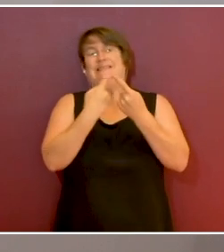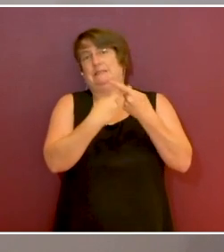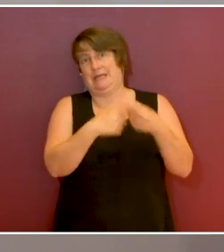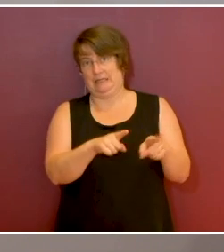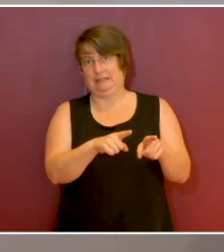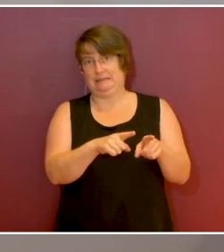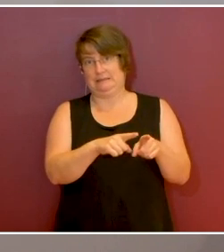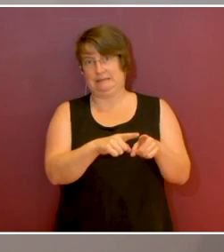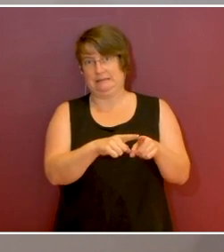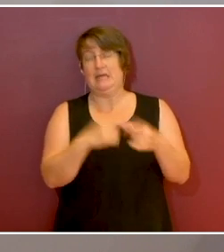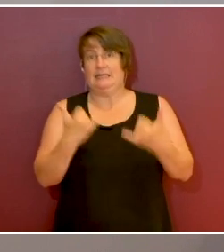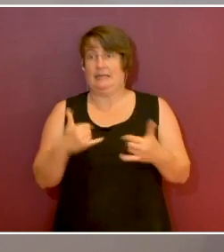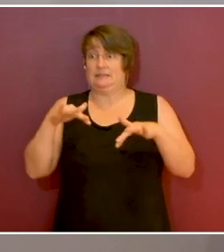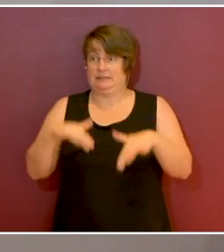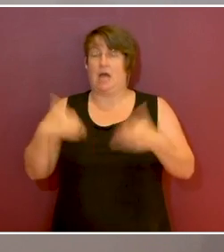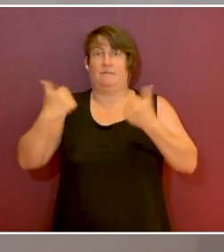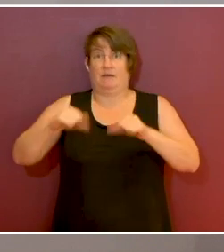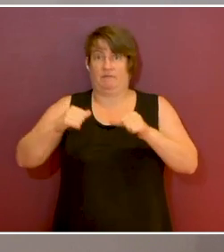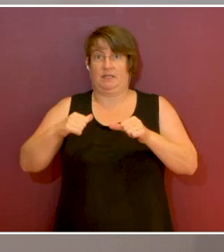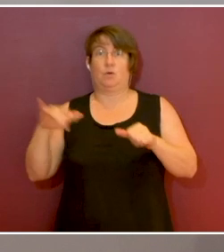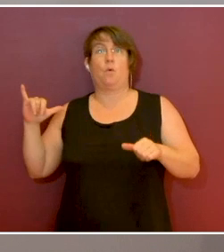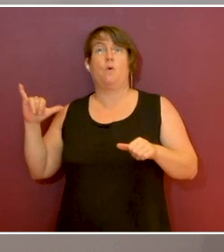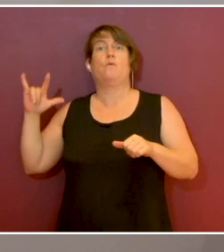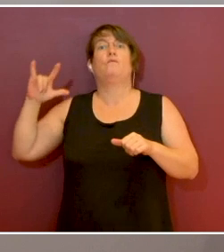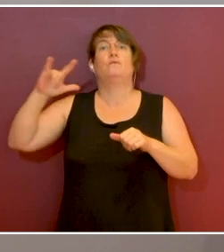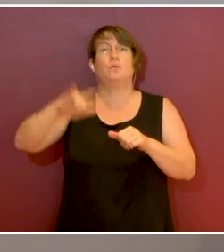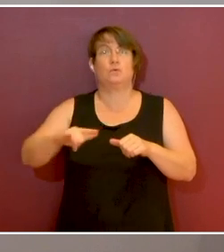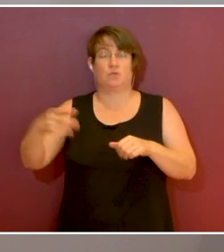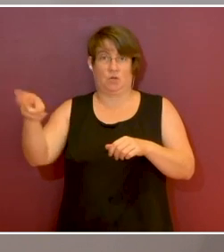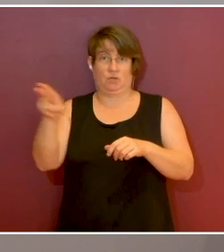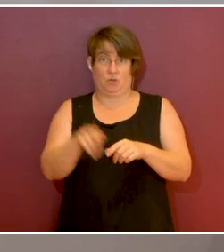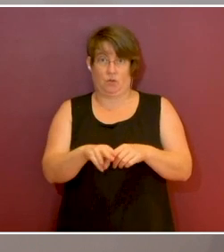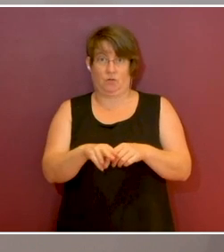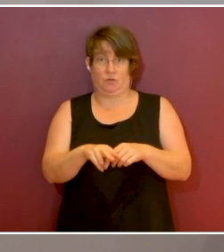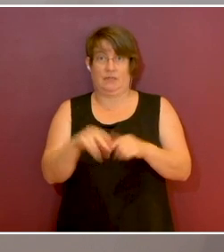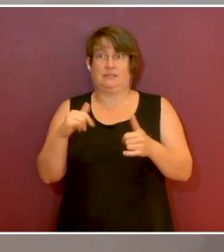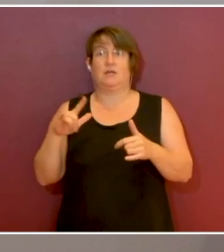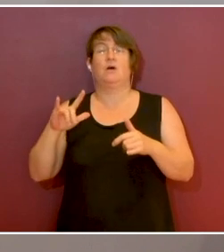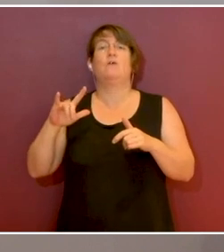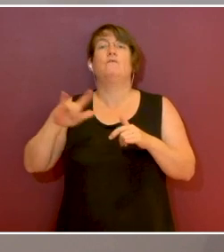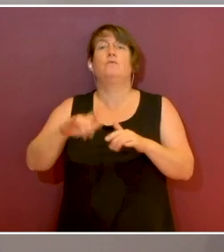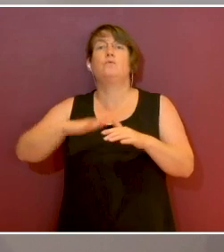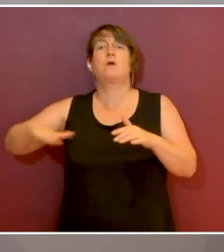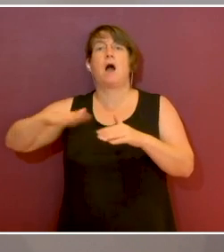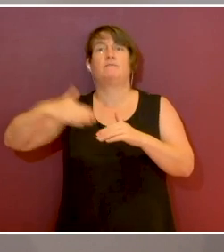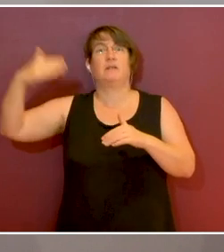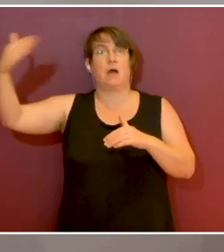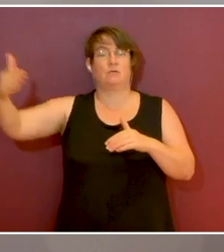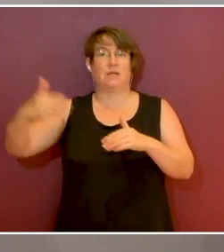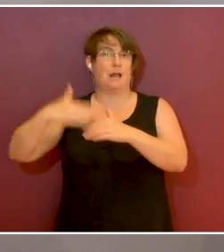Verpflichtung, wenn ich mit dem Flugzeug zurückkehre, und Hessen hat ja jetzt außerhalb des Flughafens keine Außengrenzen, dass